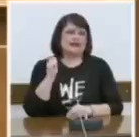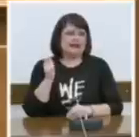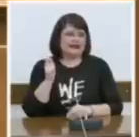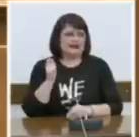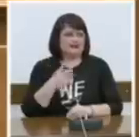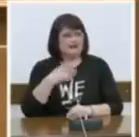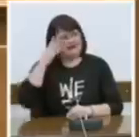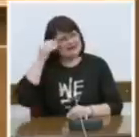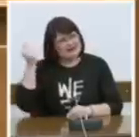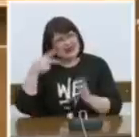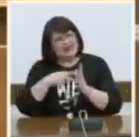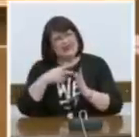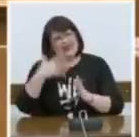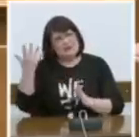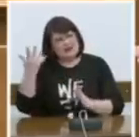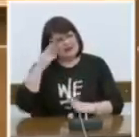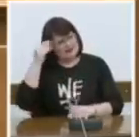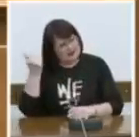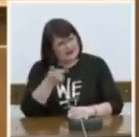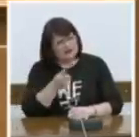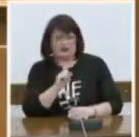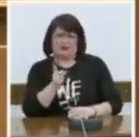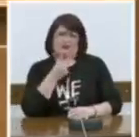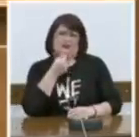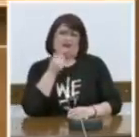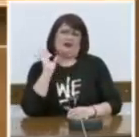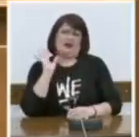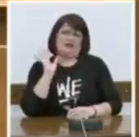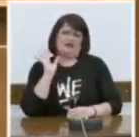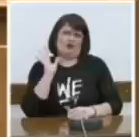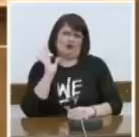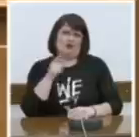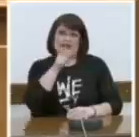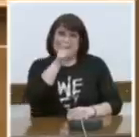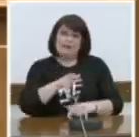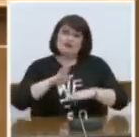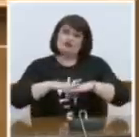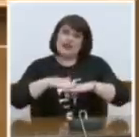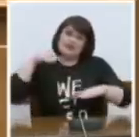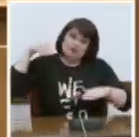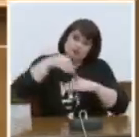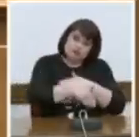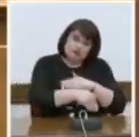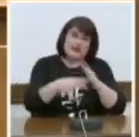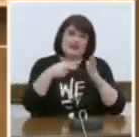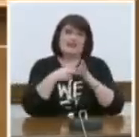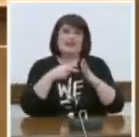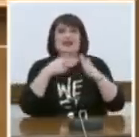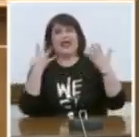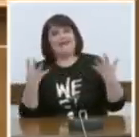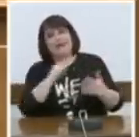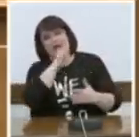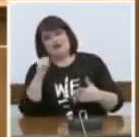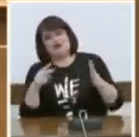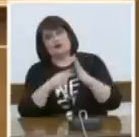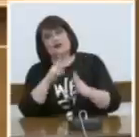μέχρι το 2015, αλλά δεν είναι όμως εύκολο, γιατί κάποιοι χροκοπήσαν την πατρίδα μας. Θέλετε να ξεχάσουμε και τι έγινε το 2019-2023. Να